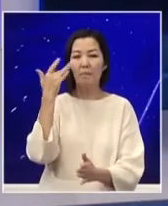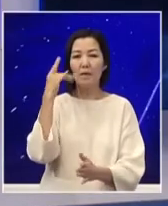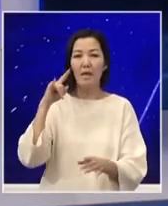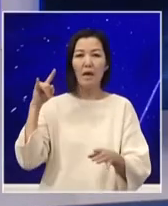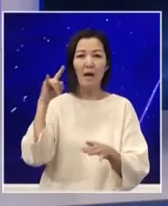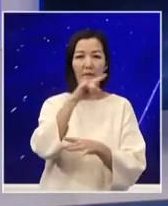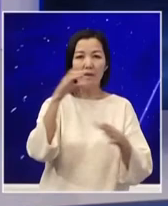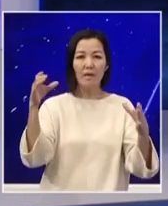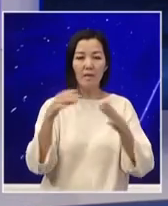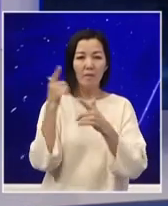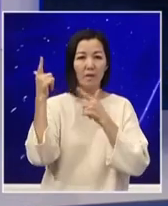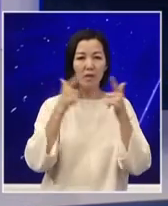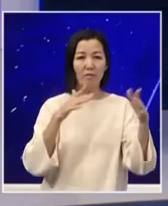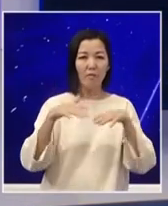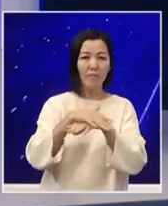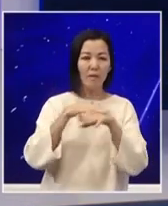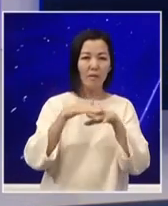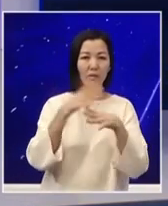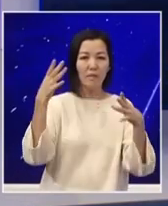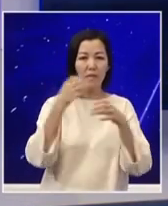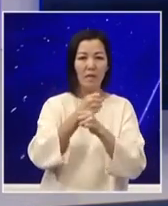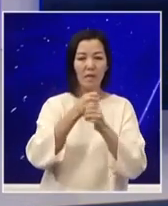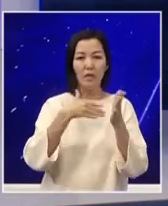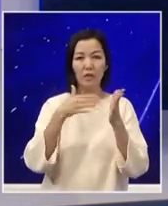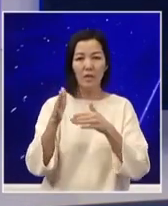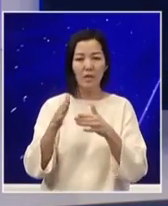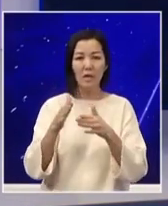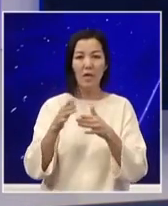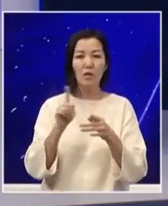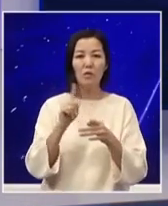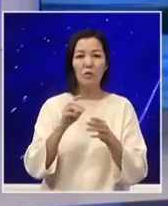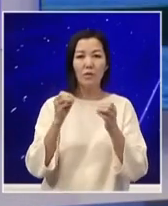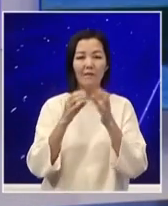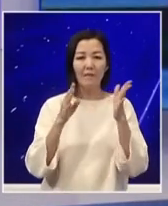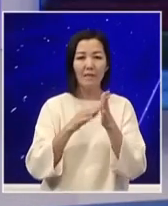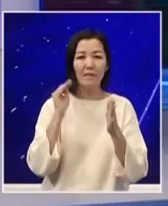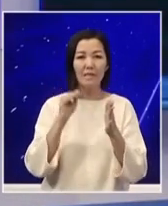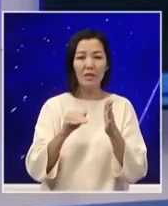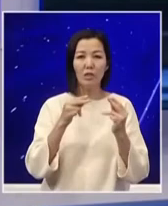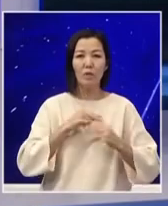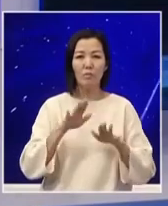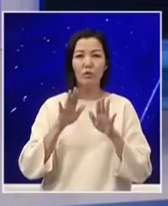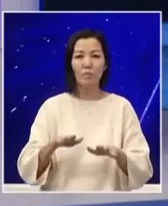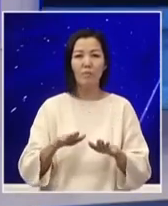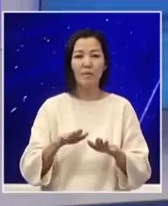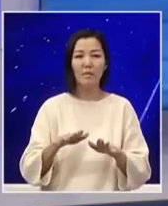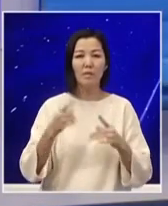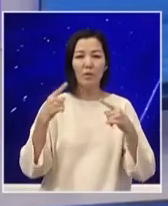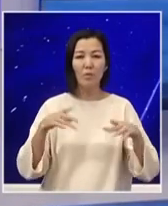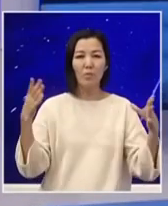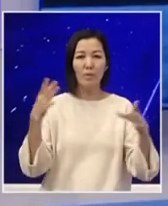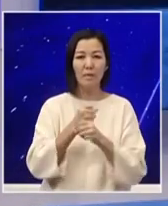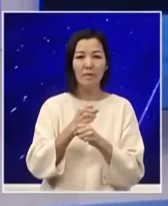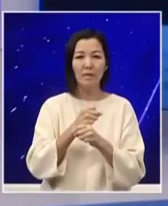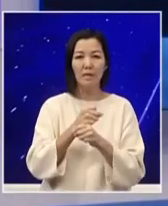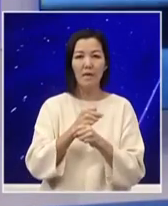Американские авиакомпании готовят массовые сокращения. Стало известно, что 19 тысяч рабочих мест упразднит